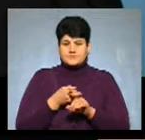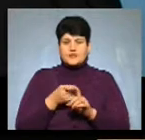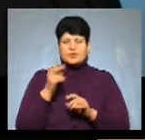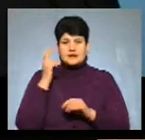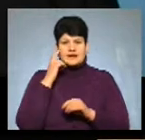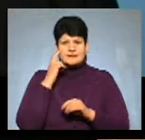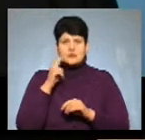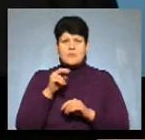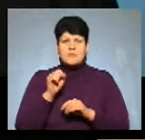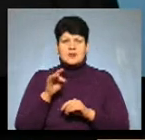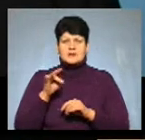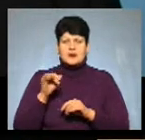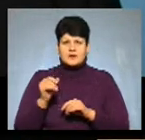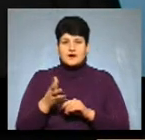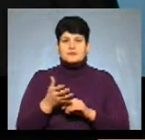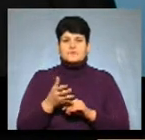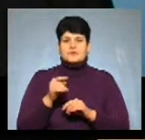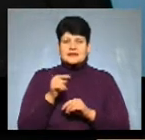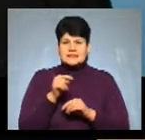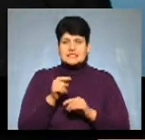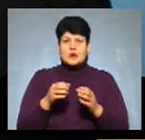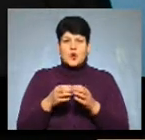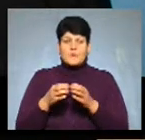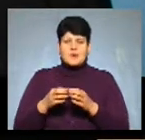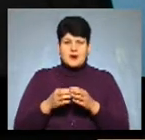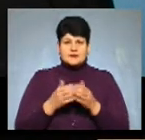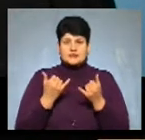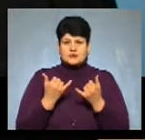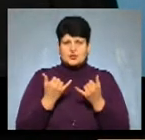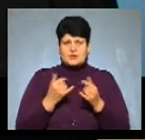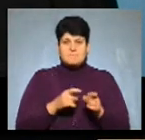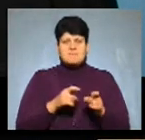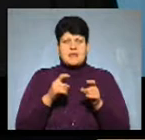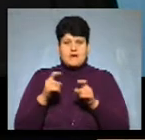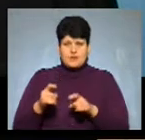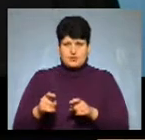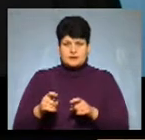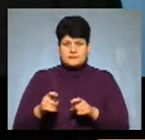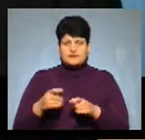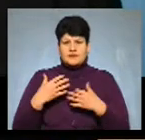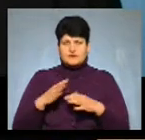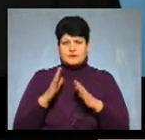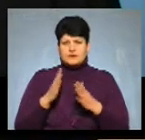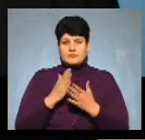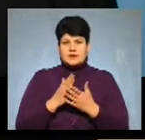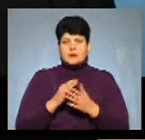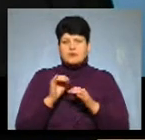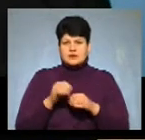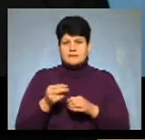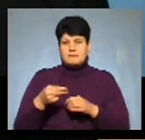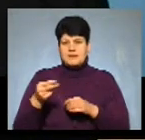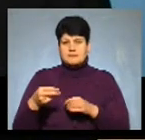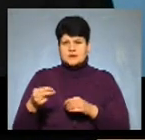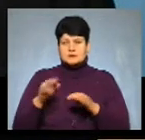стає Тернопільською єпархією Церкви України, і відповідно ці громади, які на сьогодні переходять, я вже буду мати можливість їм